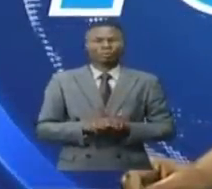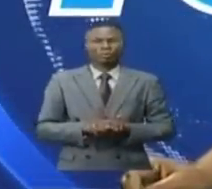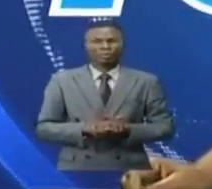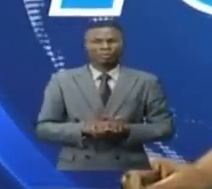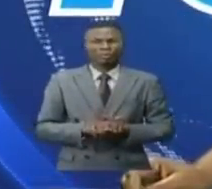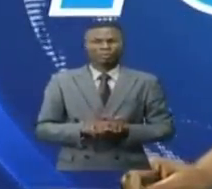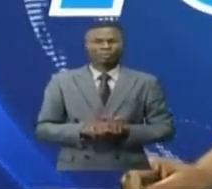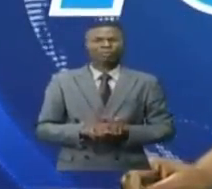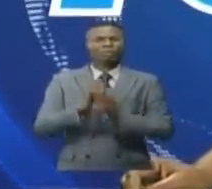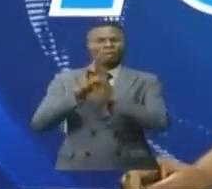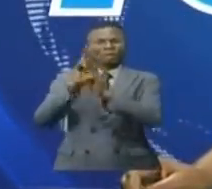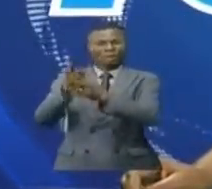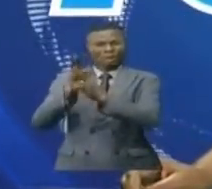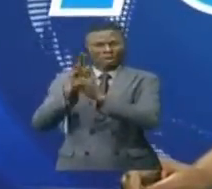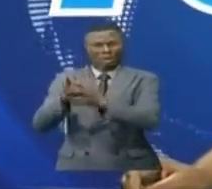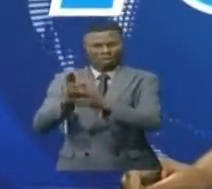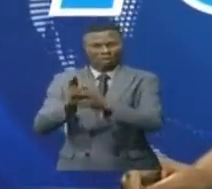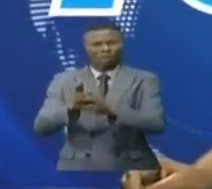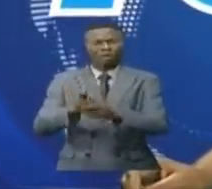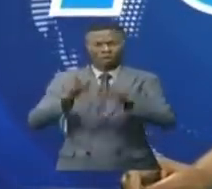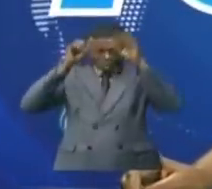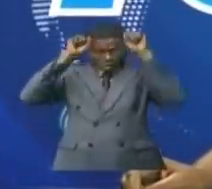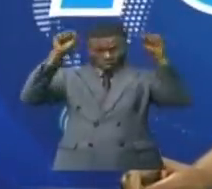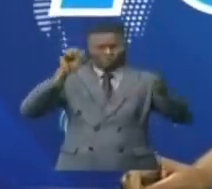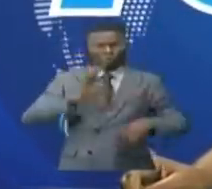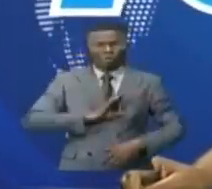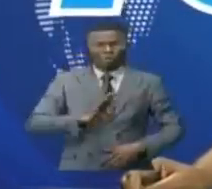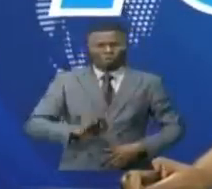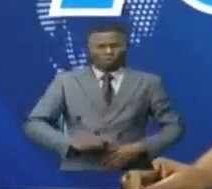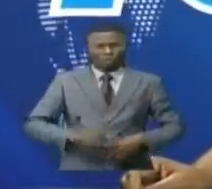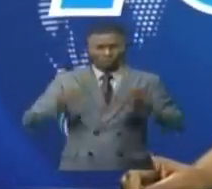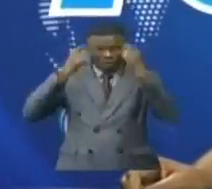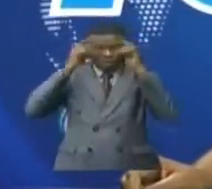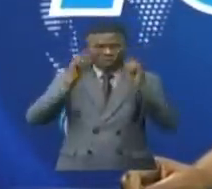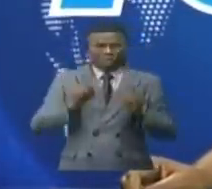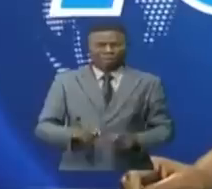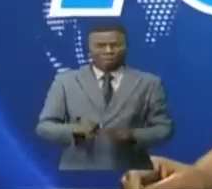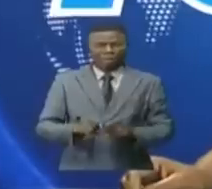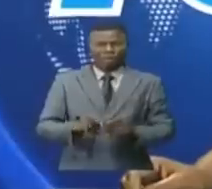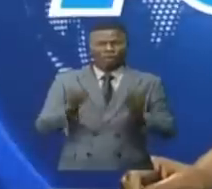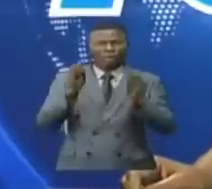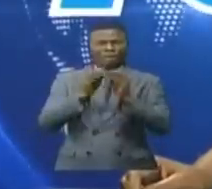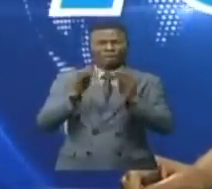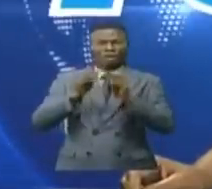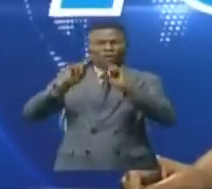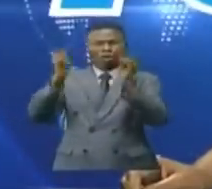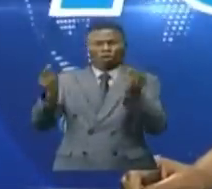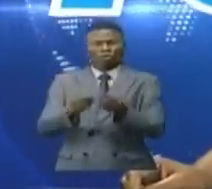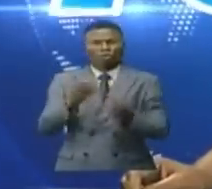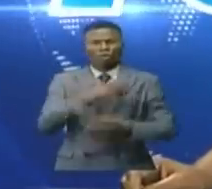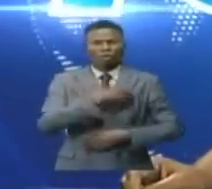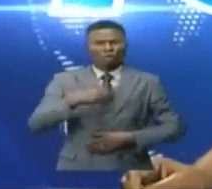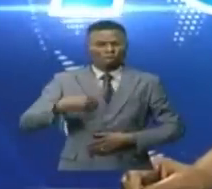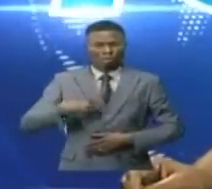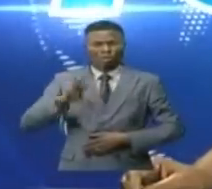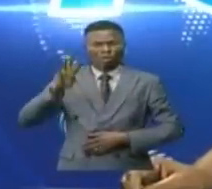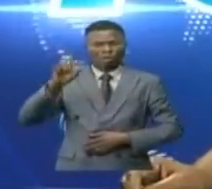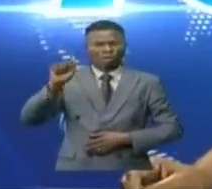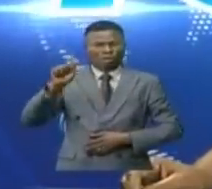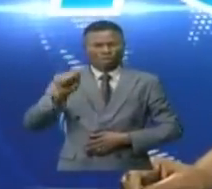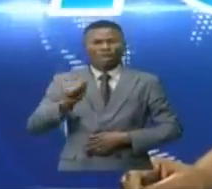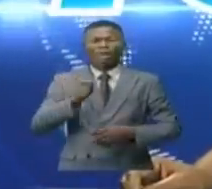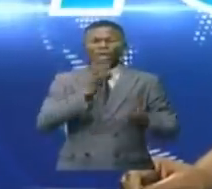Rendre compte au chef du gouvernement des conclusions des échanges que les réseaux des femmes Wise Women a eu